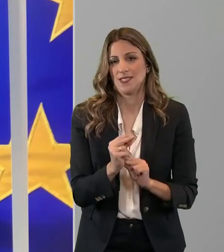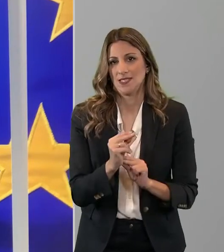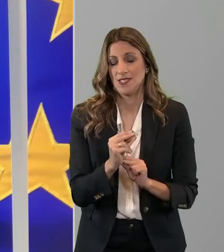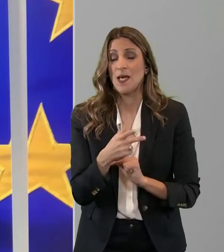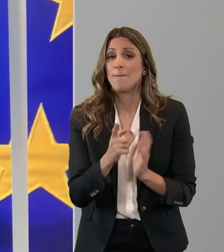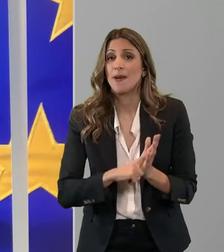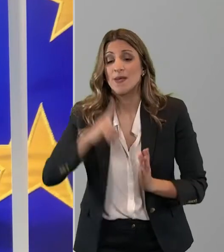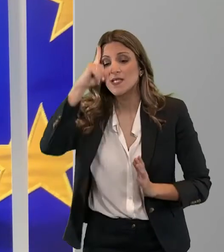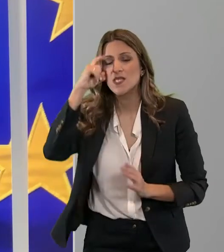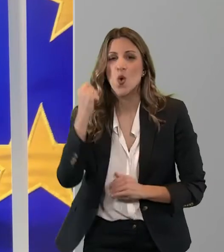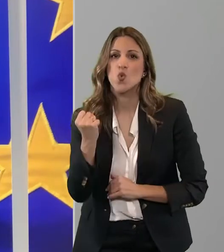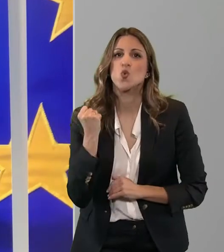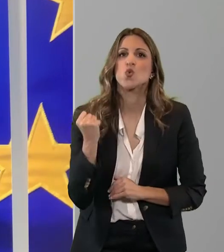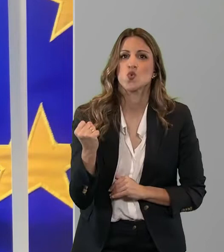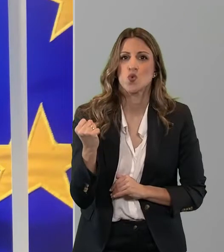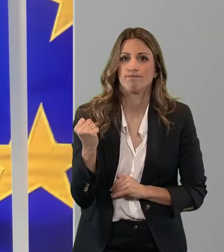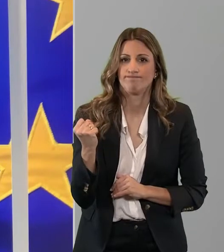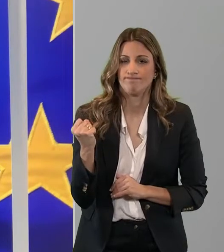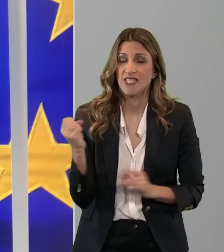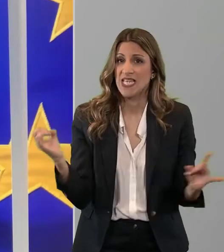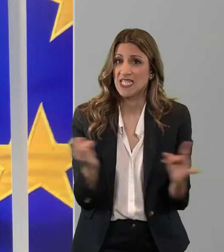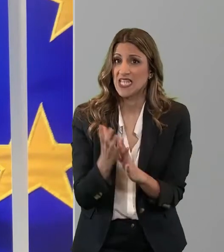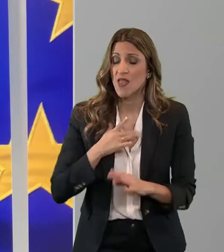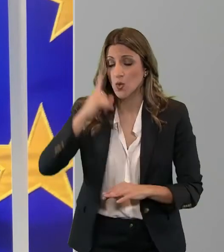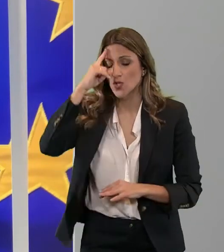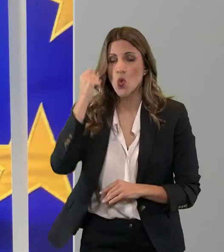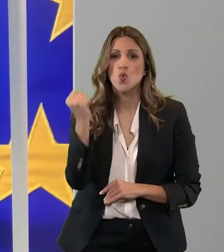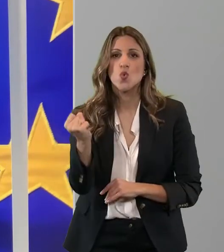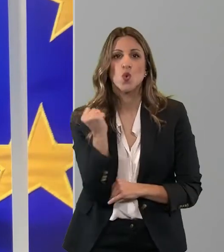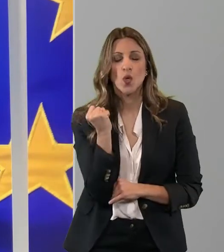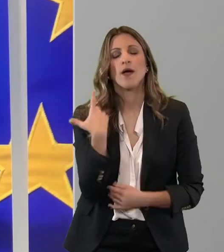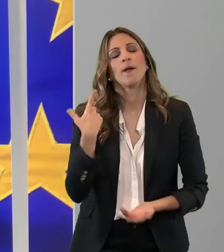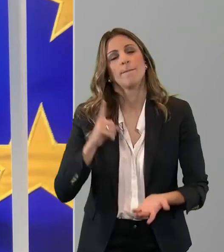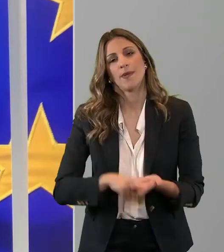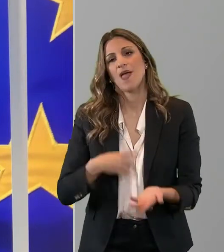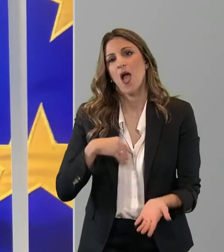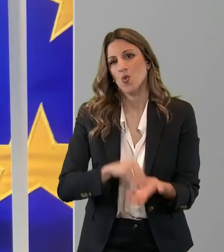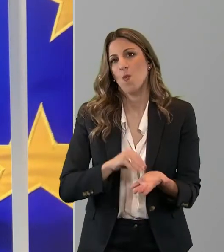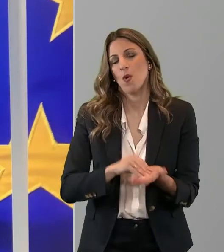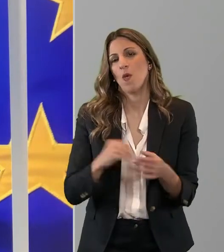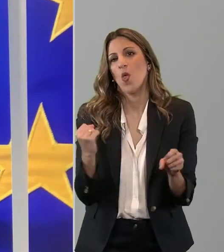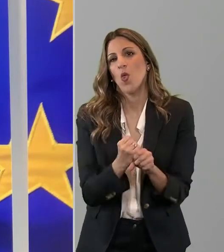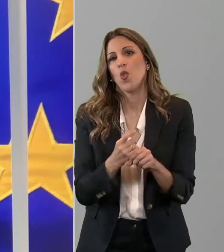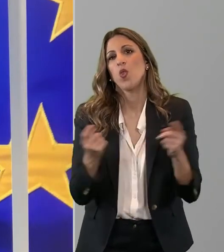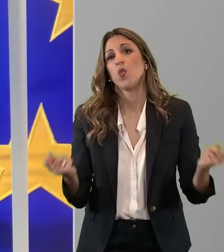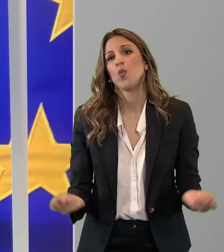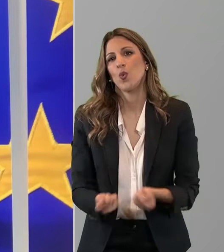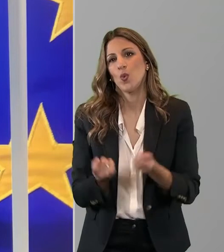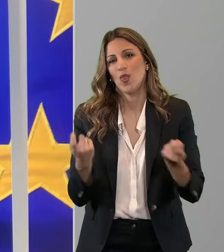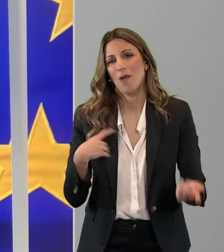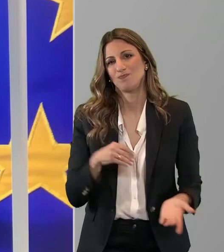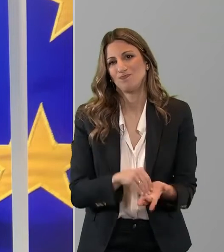αυτές τις προηγμένες δεξιότητες της ψηφιακής δεκαετίας χρειάζεται ακόμα να κάνουμε πολύ μεγάλες προσπάθειες,